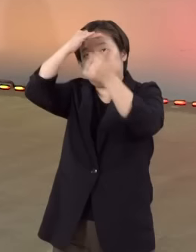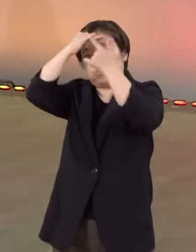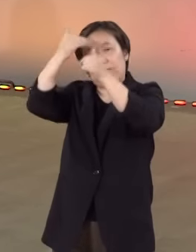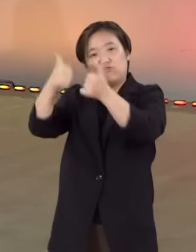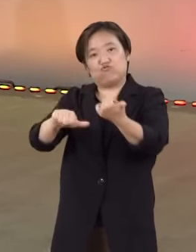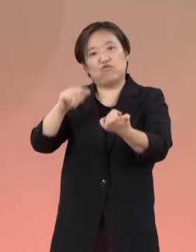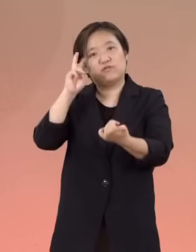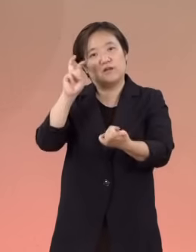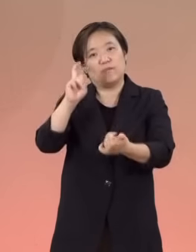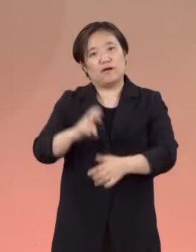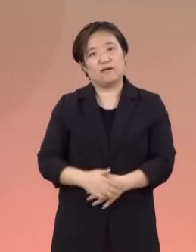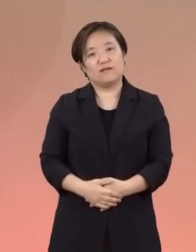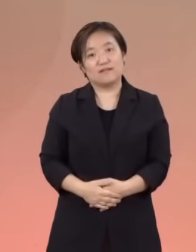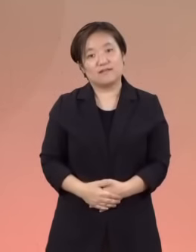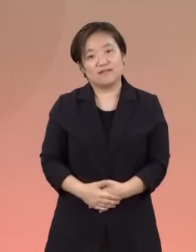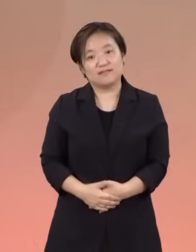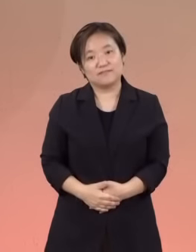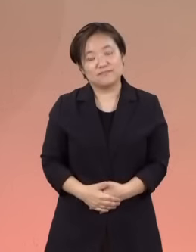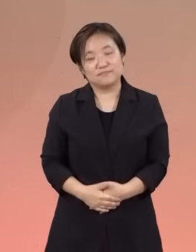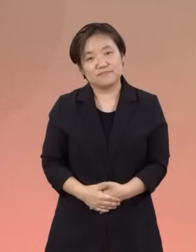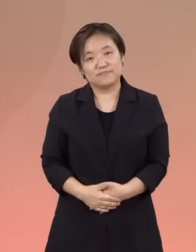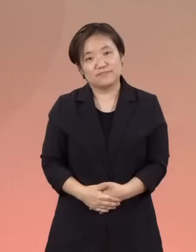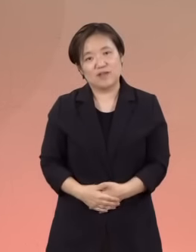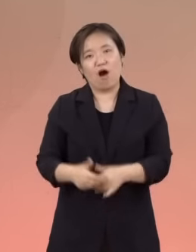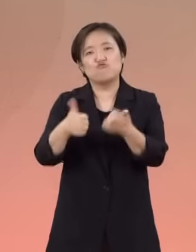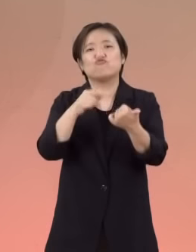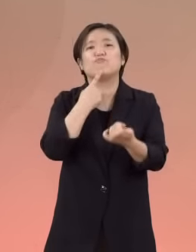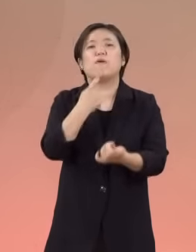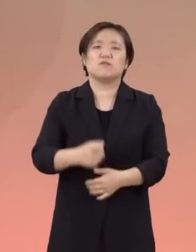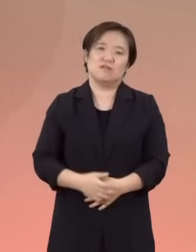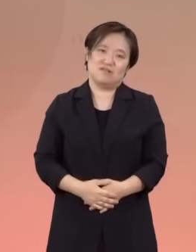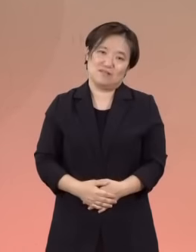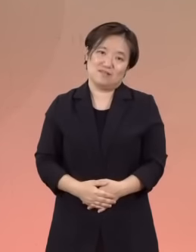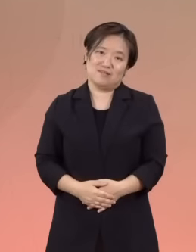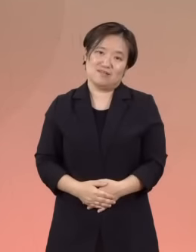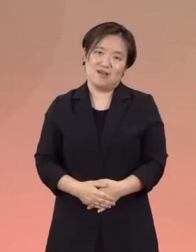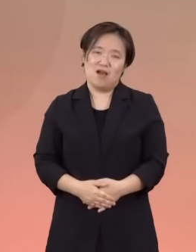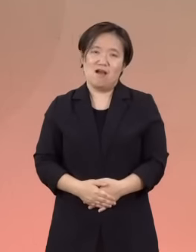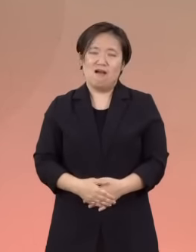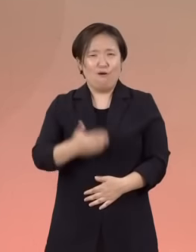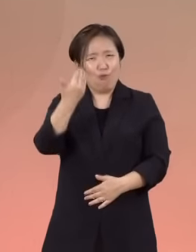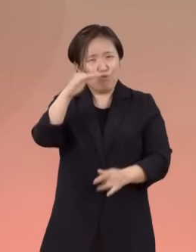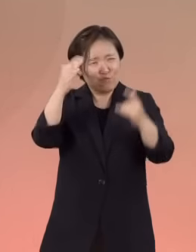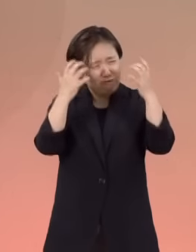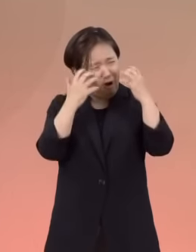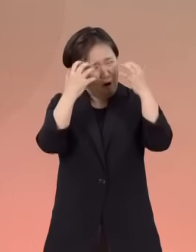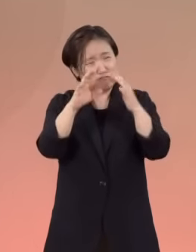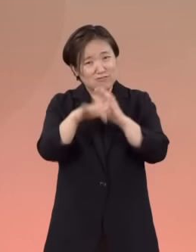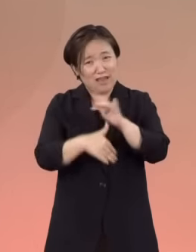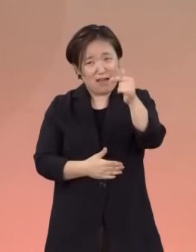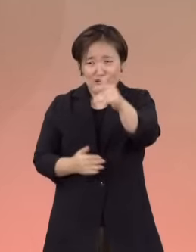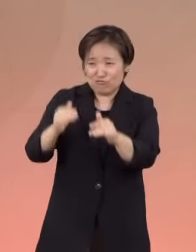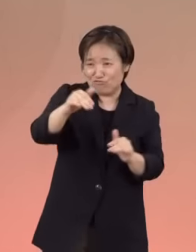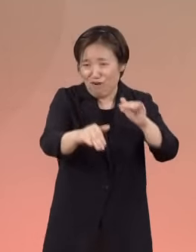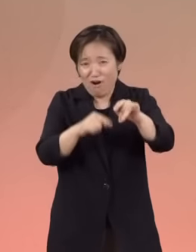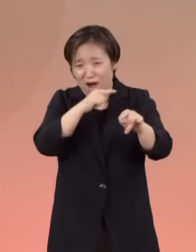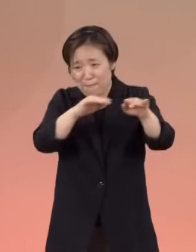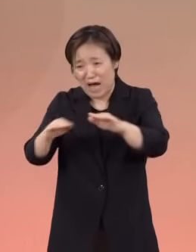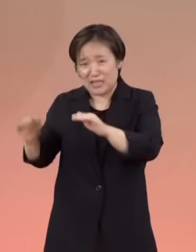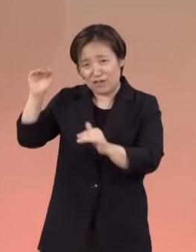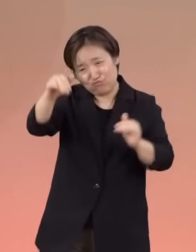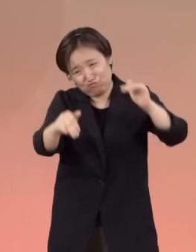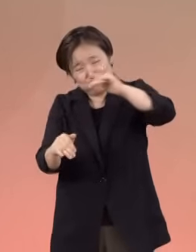생각합니다 아우 지금같이 우리 여름철에 우리 수영 많이 하는 그런 이런 계절에는